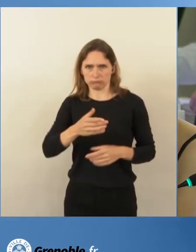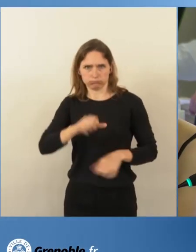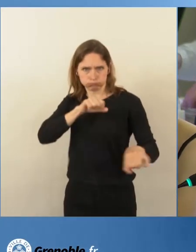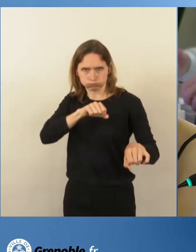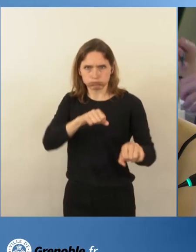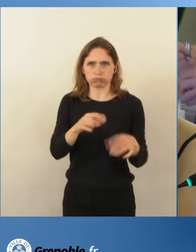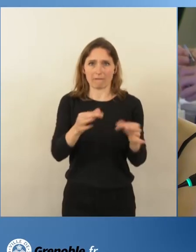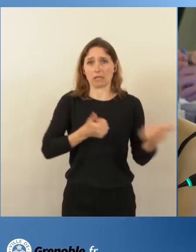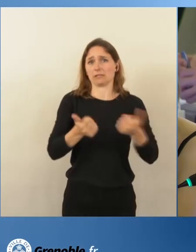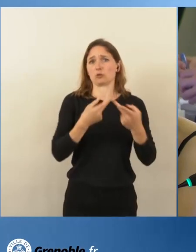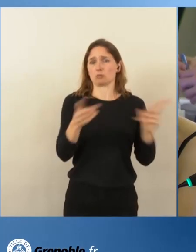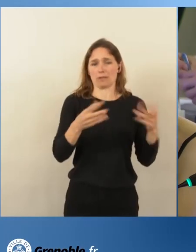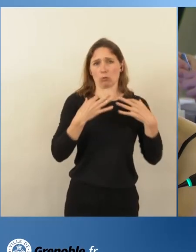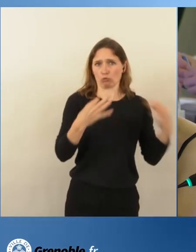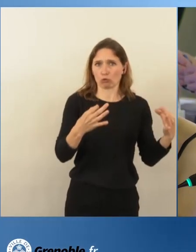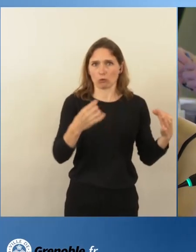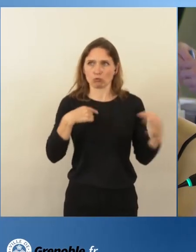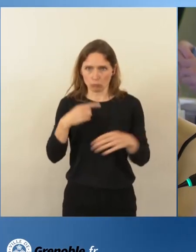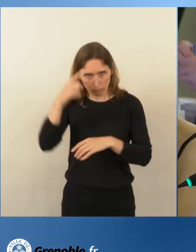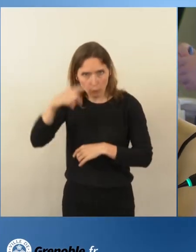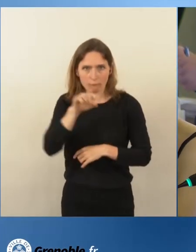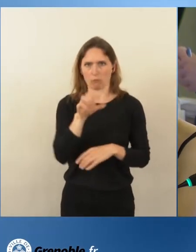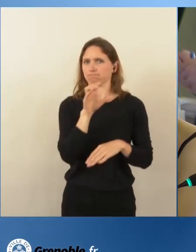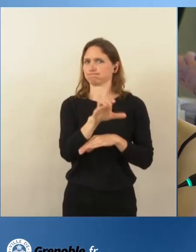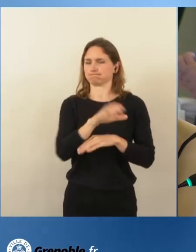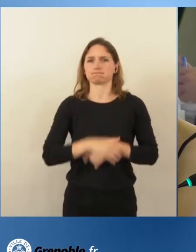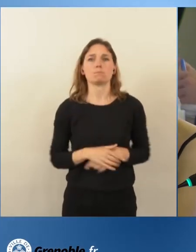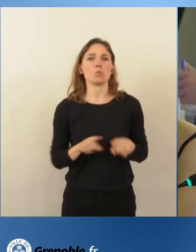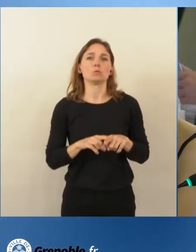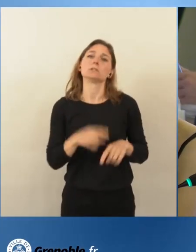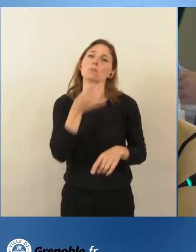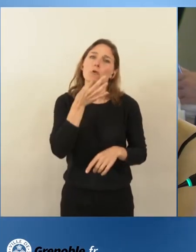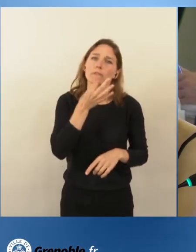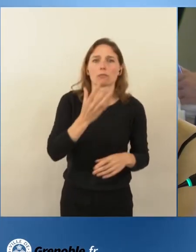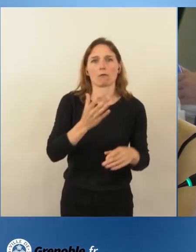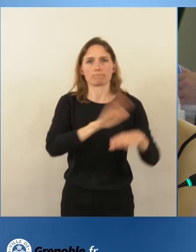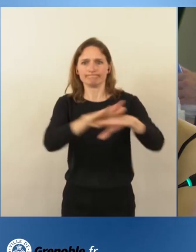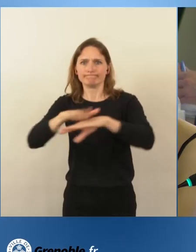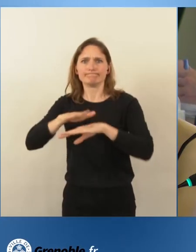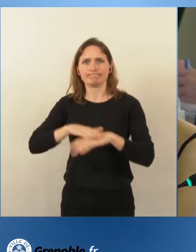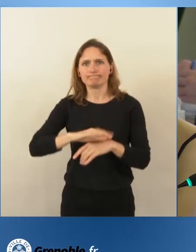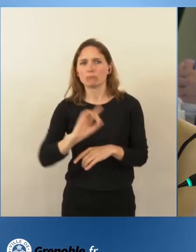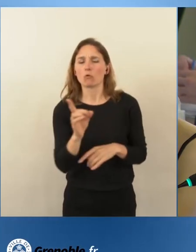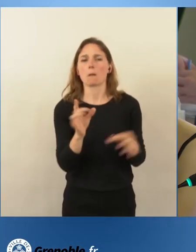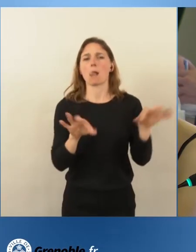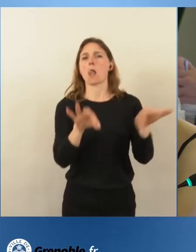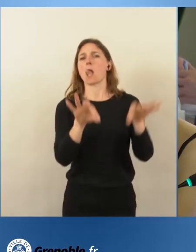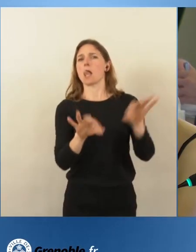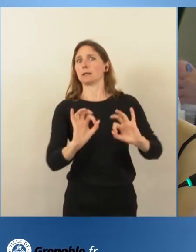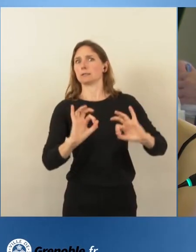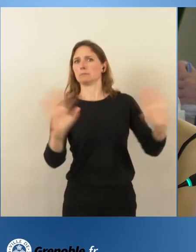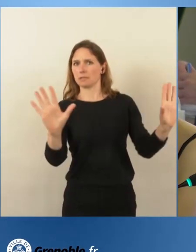public et puis au passage de rappeler à tout un chacun cette espèce de faux-semblant de manipulation qui a d'ailleurs été